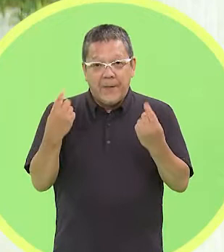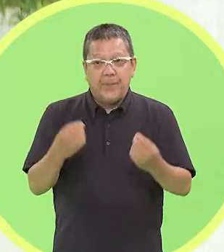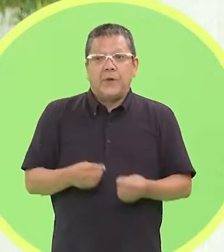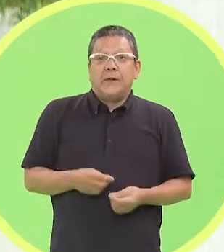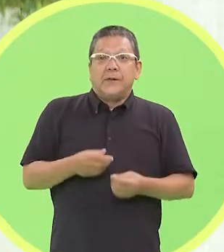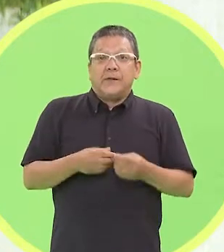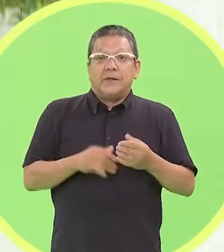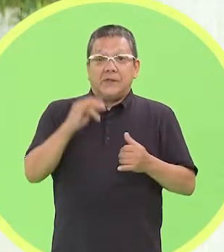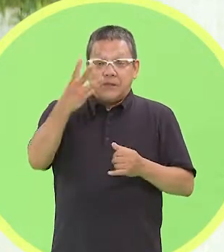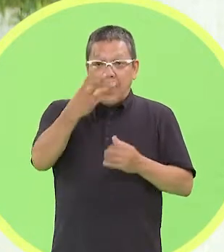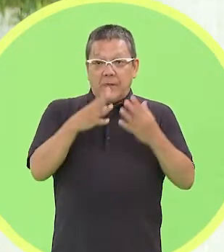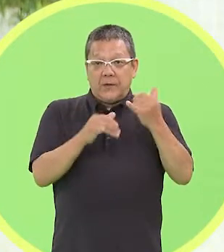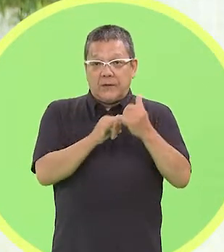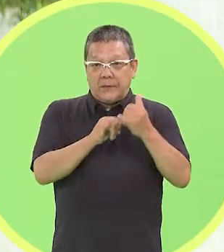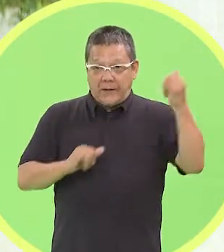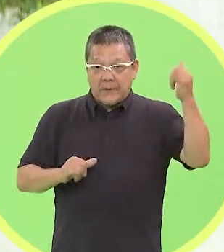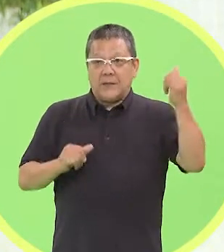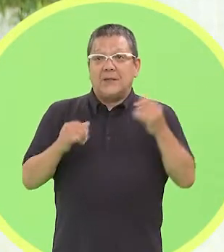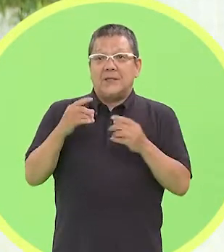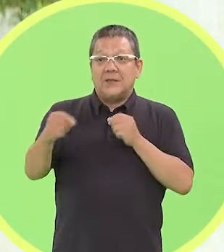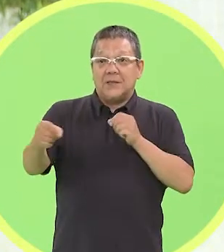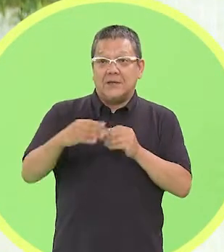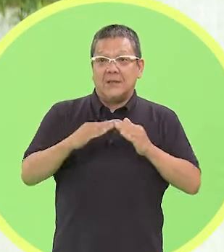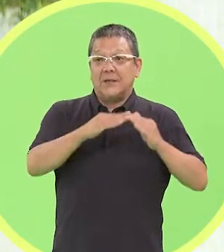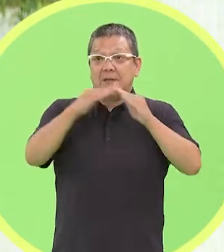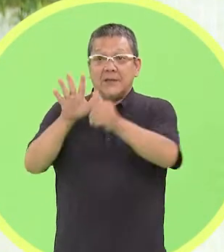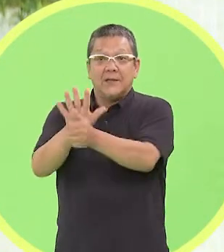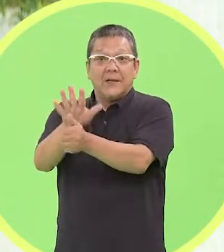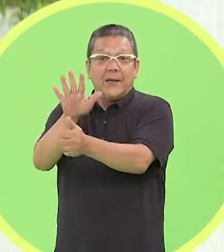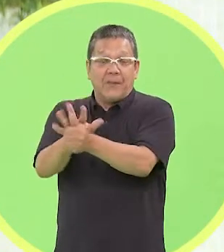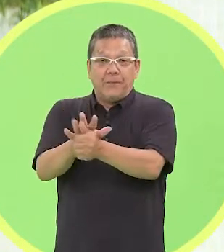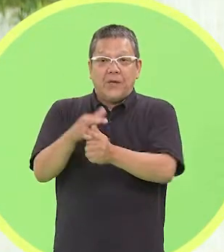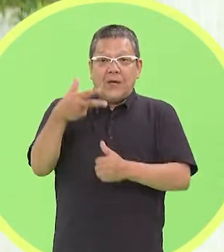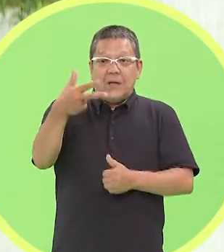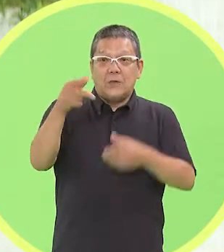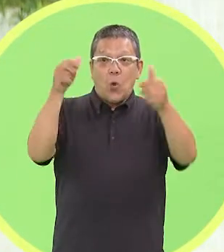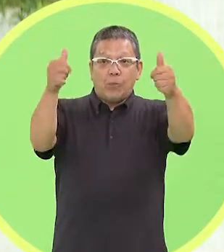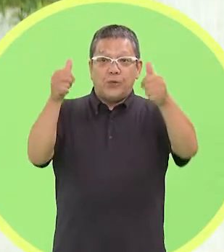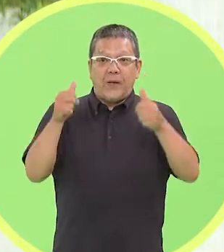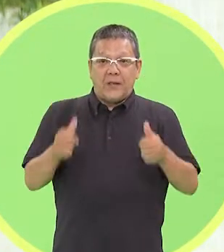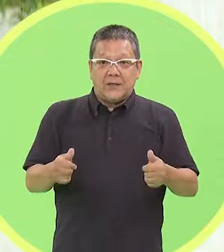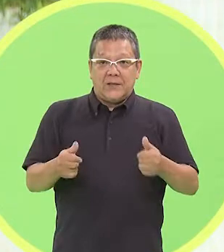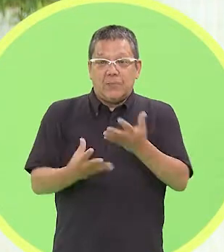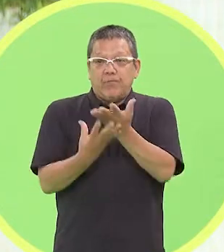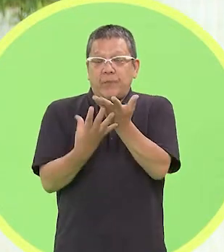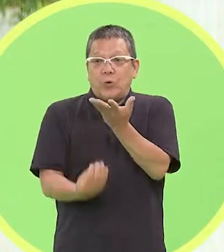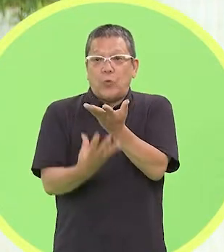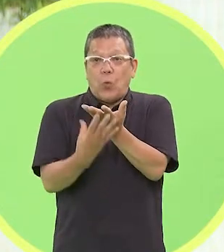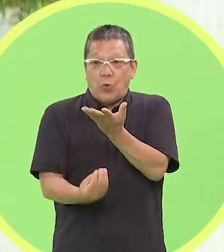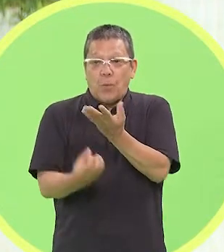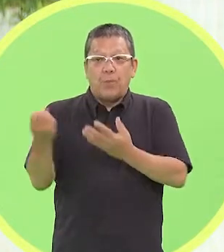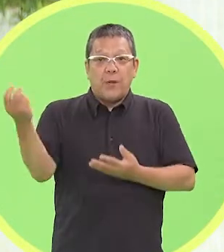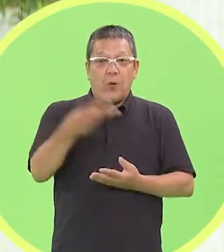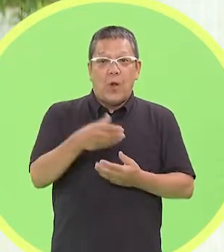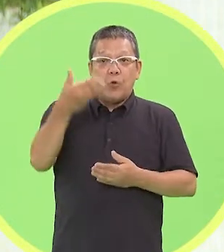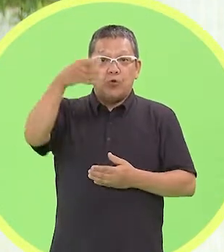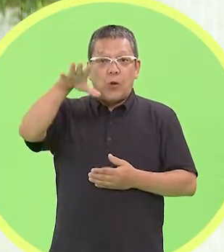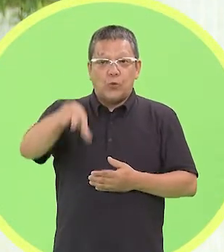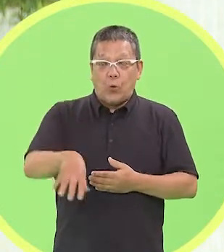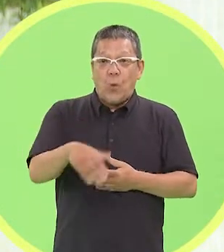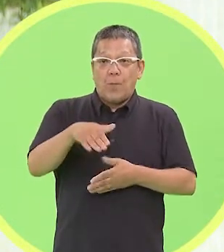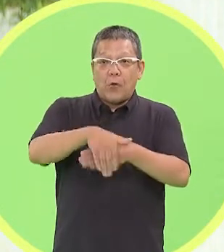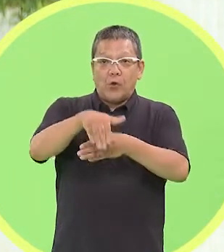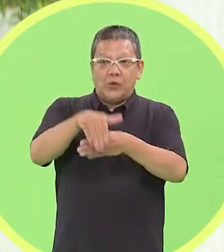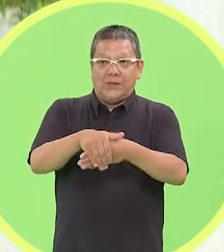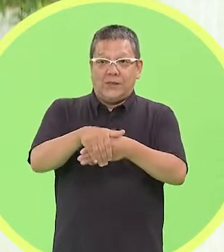3世代同居近居支援事業の申請書は広島市のホームページでのダウンロードや区役所の窓口で入手できます